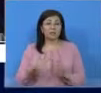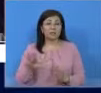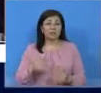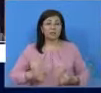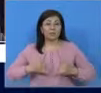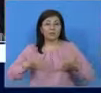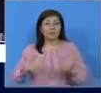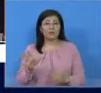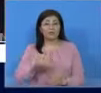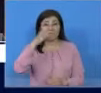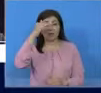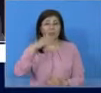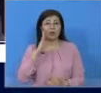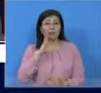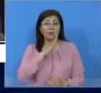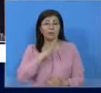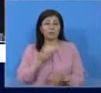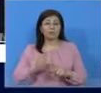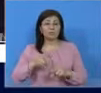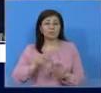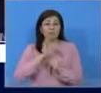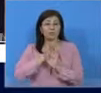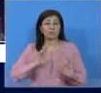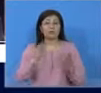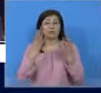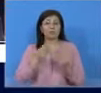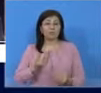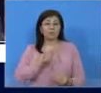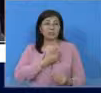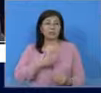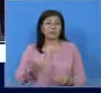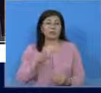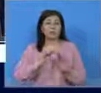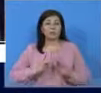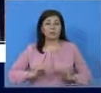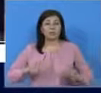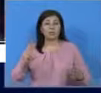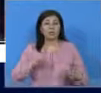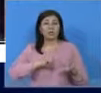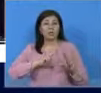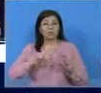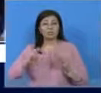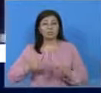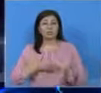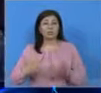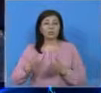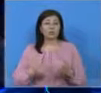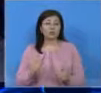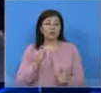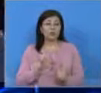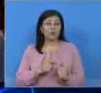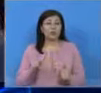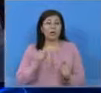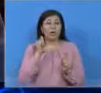таким знаменательным днем. Желаю нашим деткам счастливого пути, чтобы у каждого у них сбылась своя